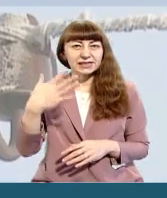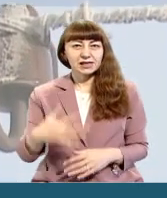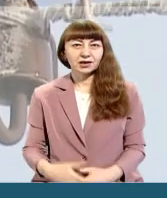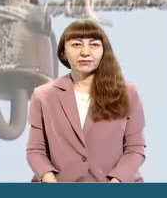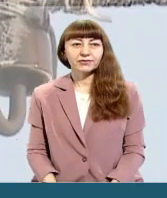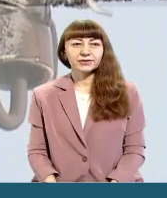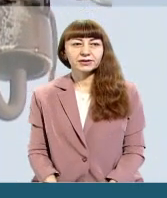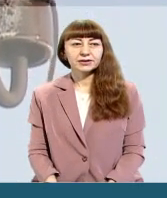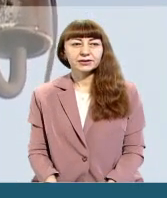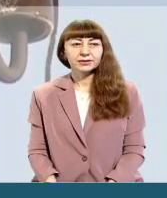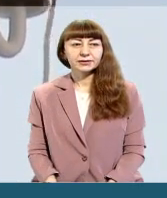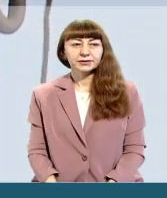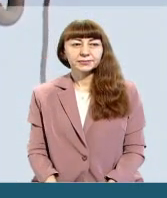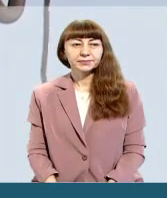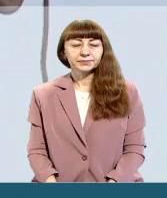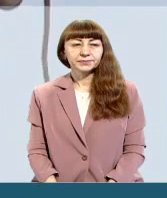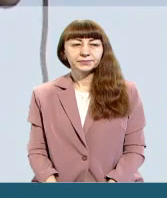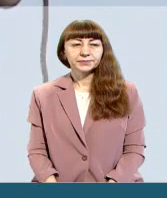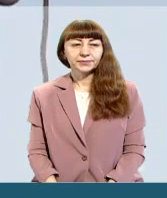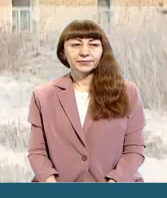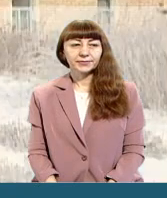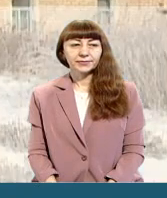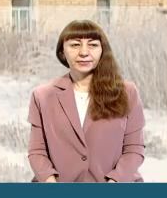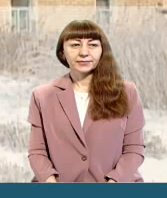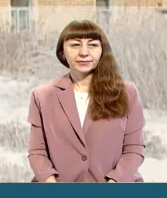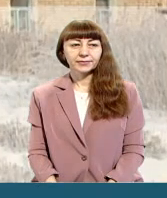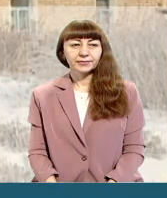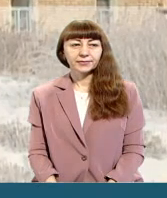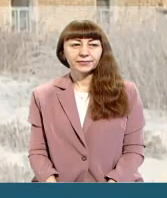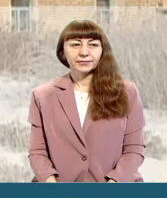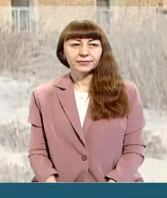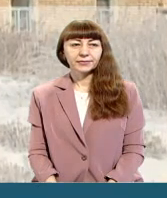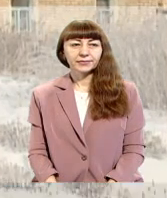субсидияланып, 2 жобаға кепілдеме берілді. Айдана Аманатқызы, Руслан Жабаев, Қостанай телеарнасы.